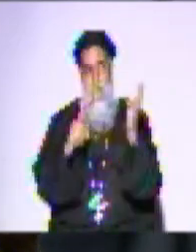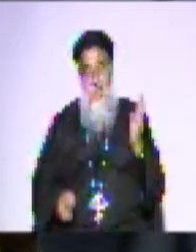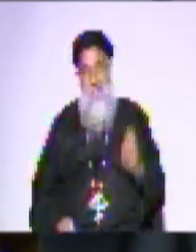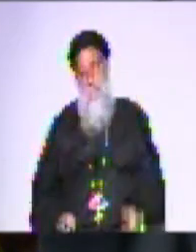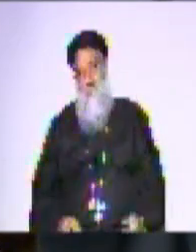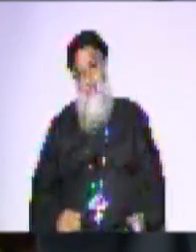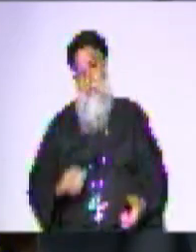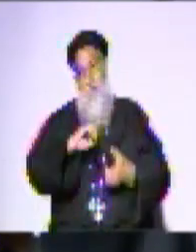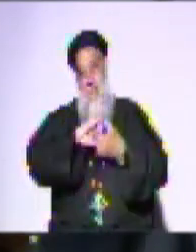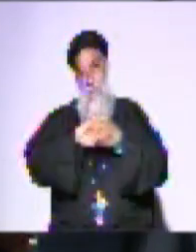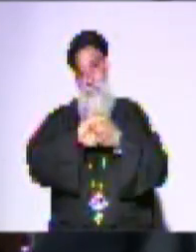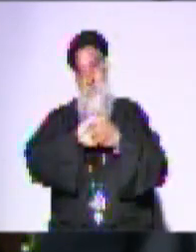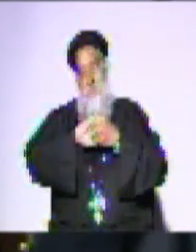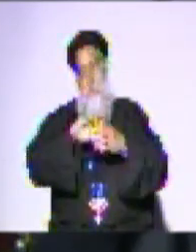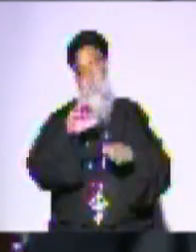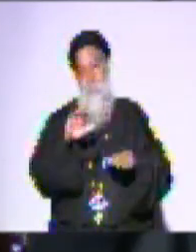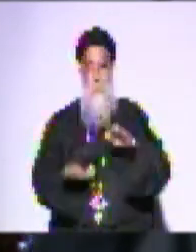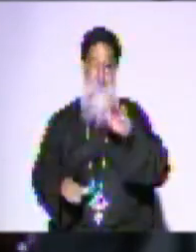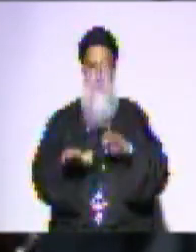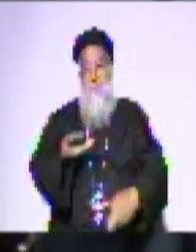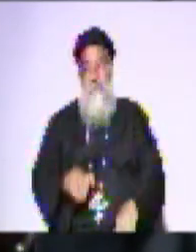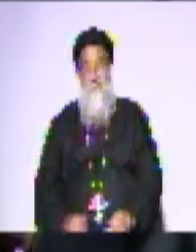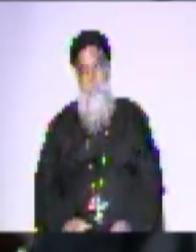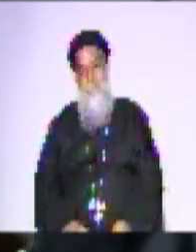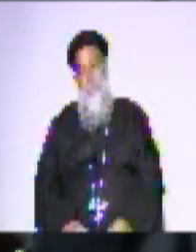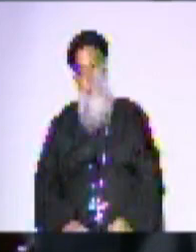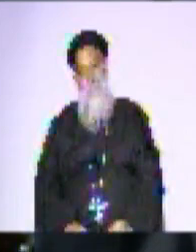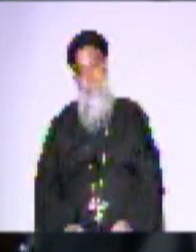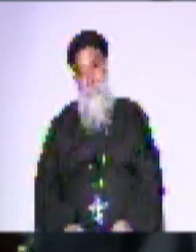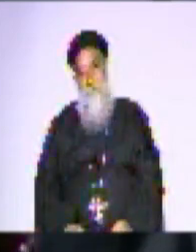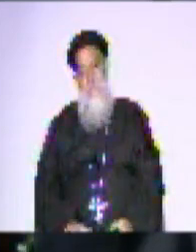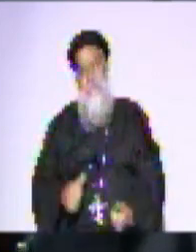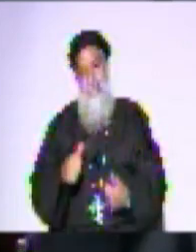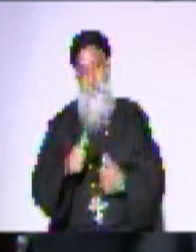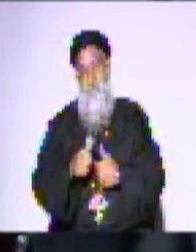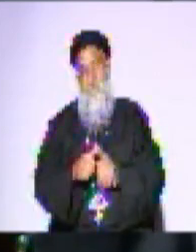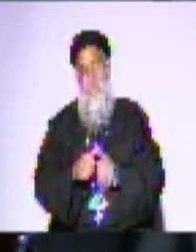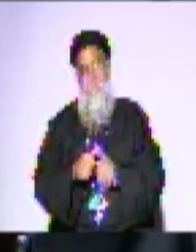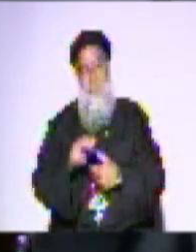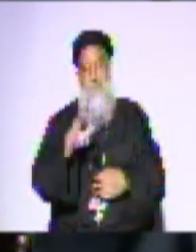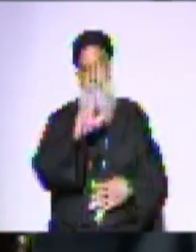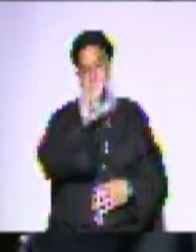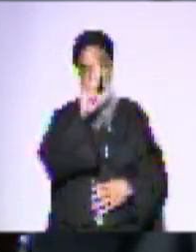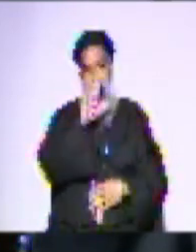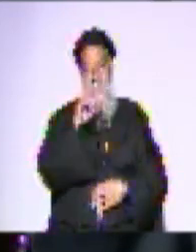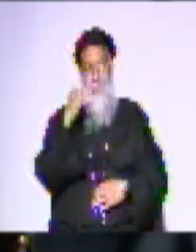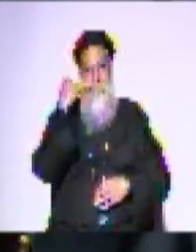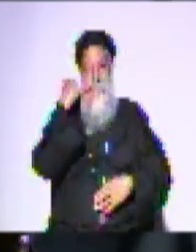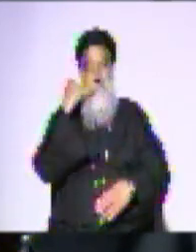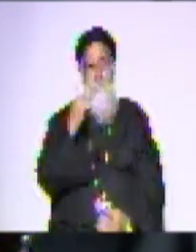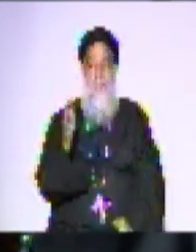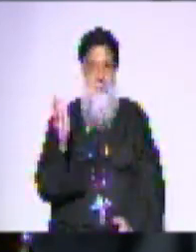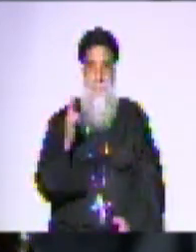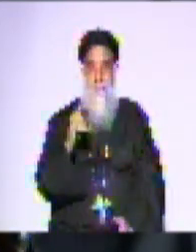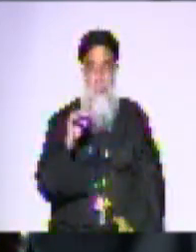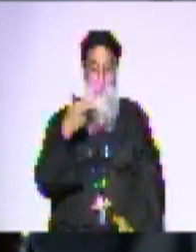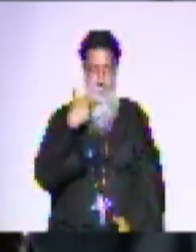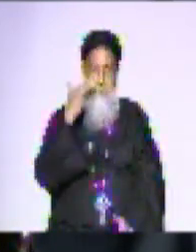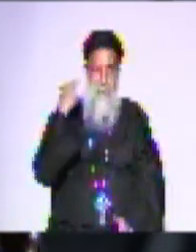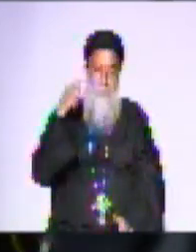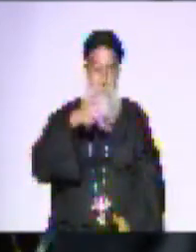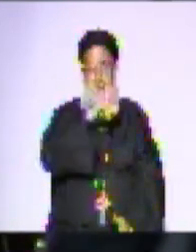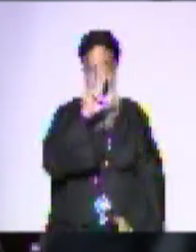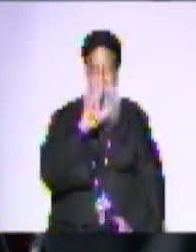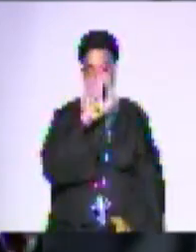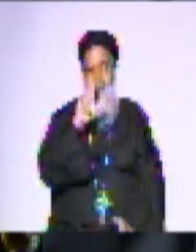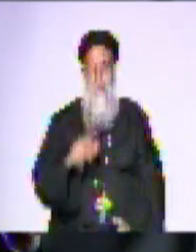وارتباطها أيضا بالدينونة. بس سيدنا قبل ما نستكمل في سؤالين كده صغيرين كالمعتاد من أخواتنا الصم والبك،